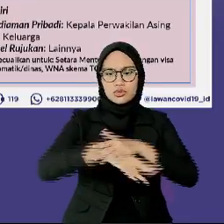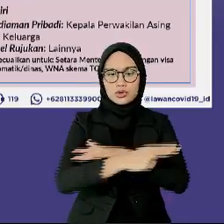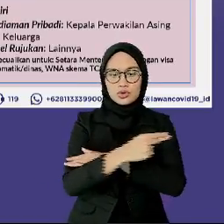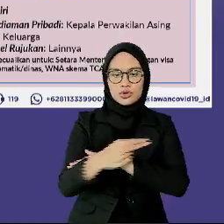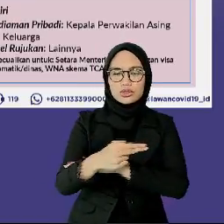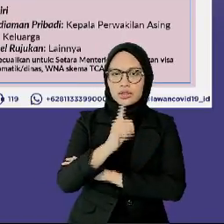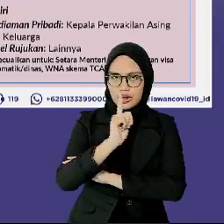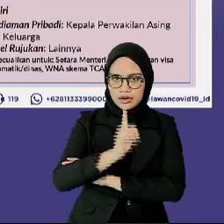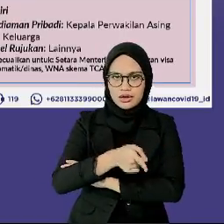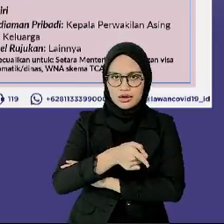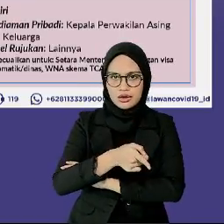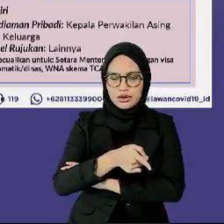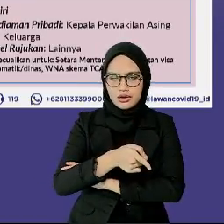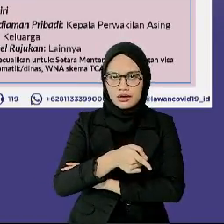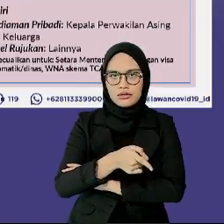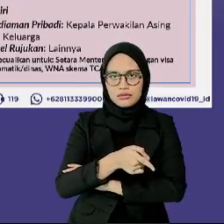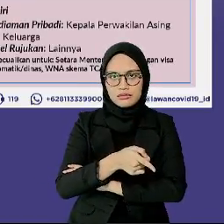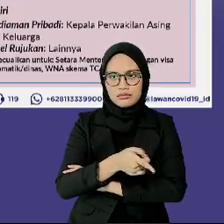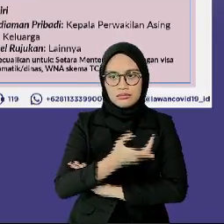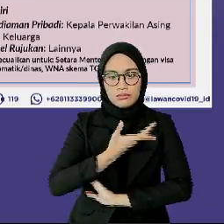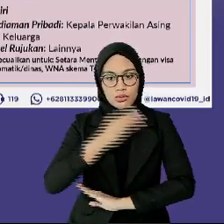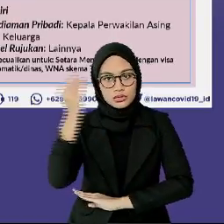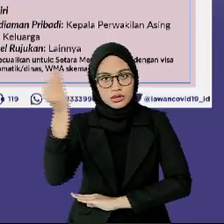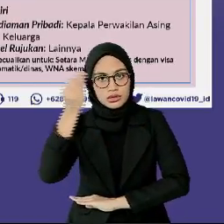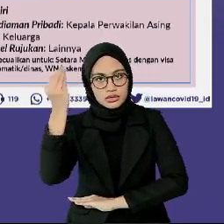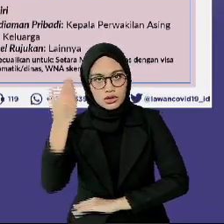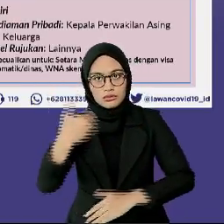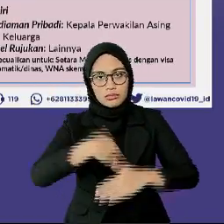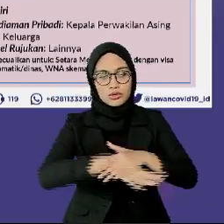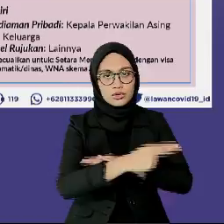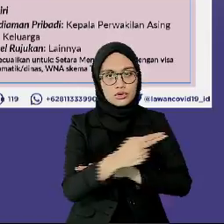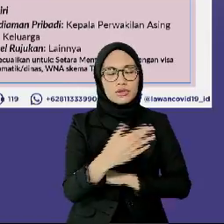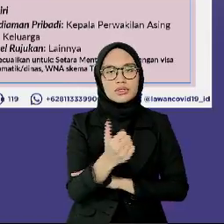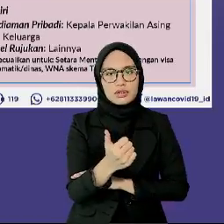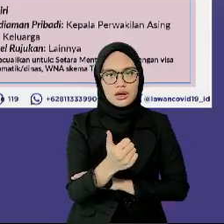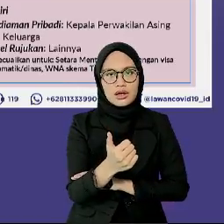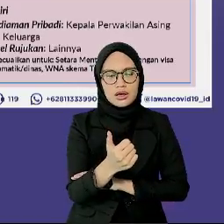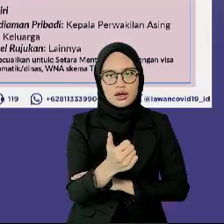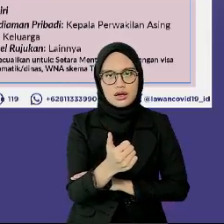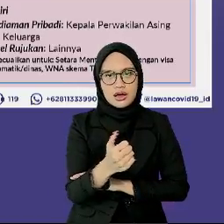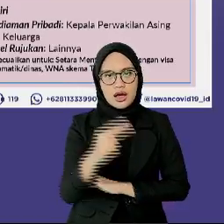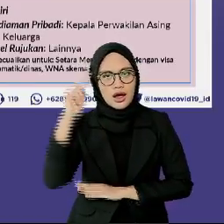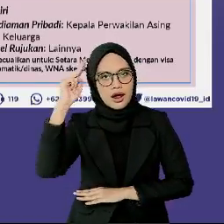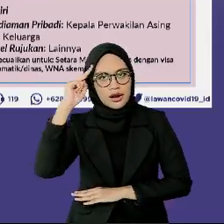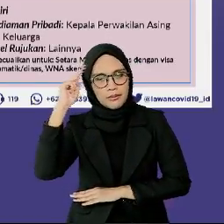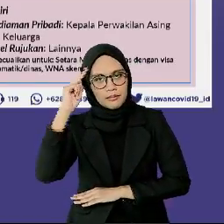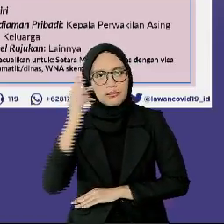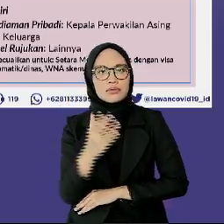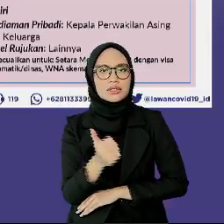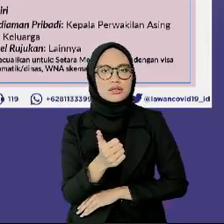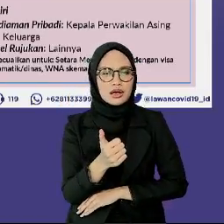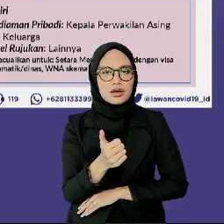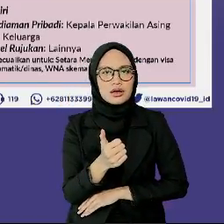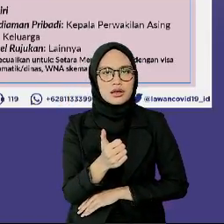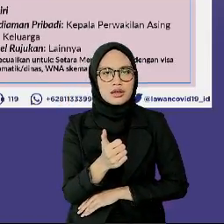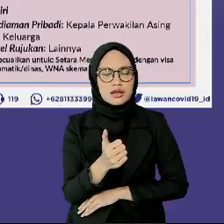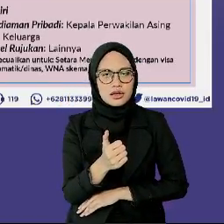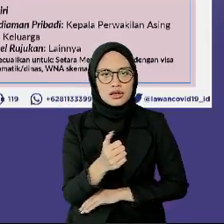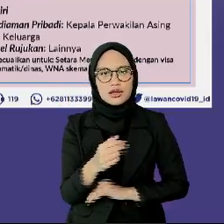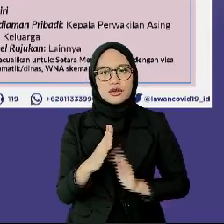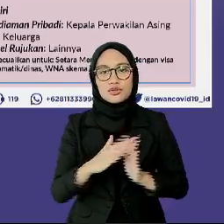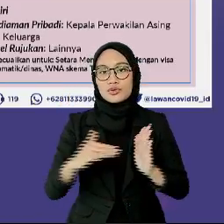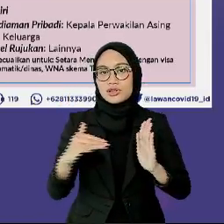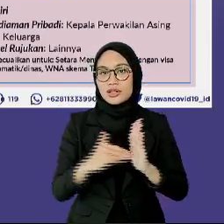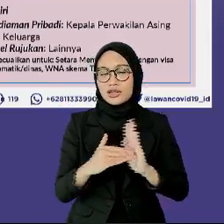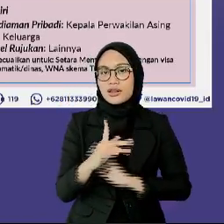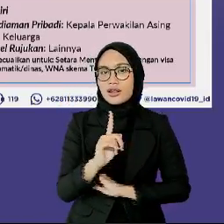Indonesia untuk kebutuhan wisata, yaitu Saudi Arabia, United Arab Emirates, Selandia Baru,